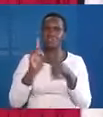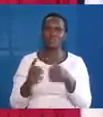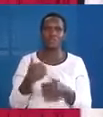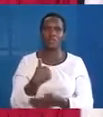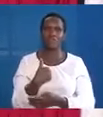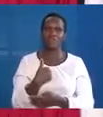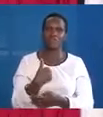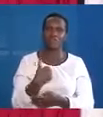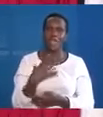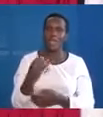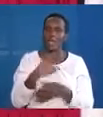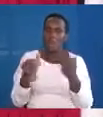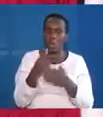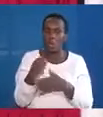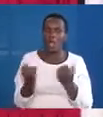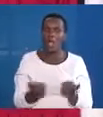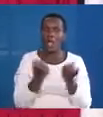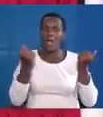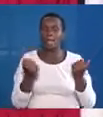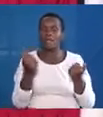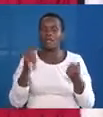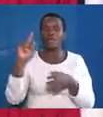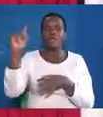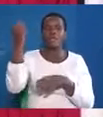Na mambo haya yametendeka katika taifa letu